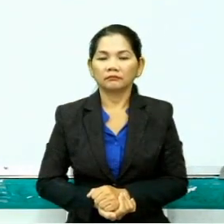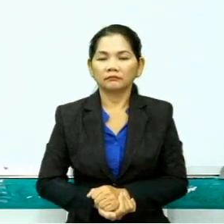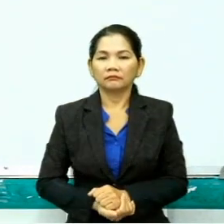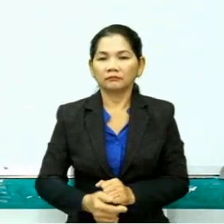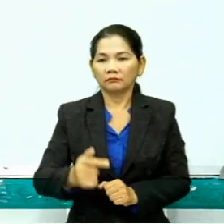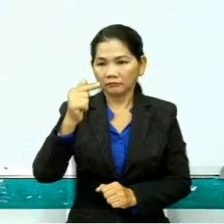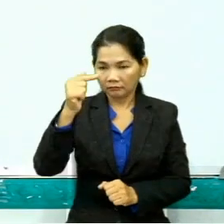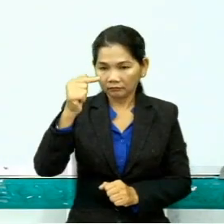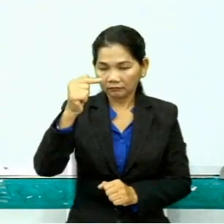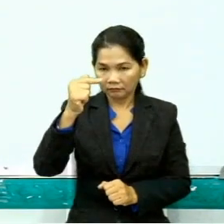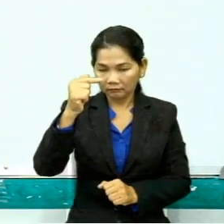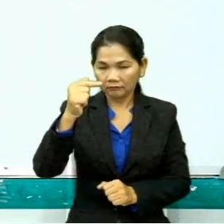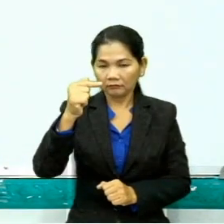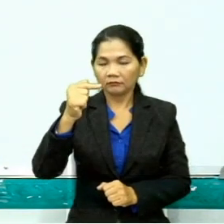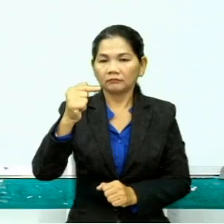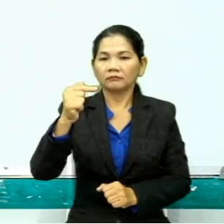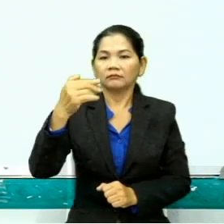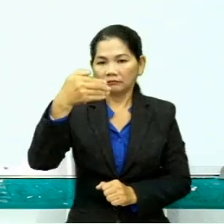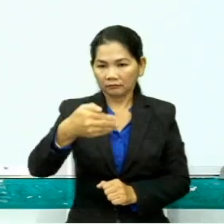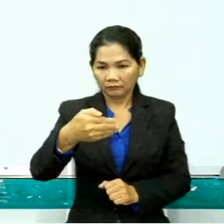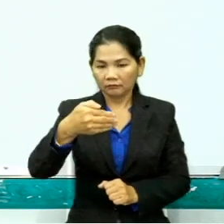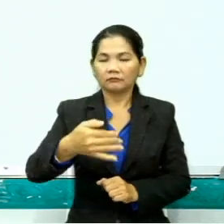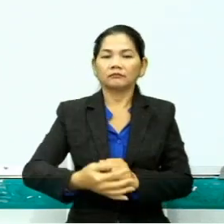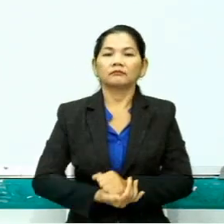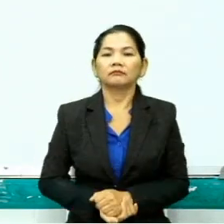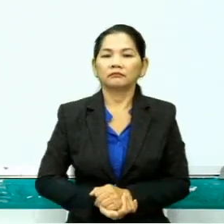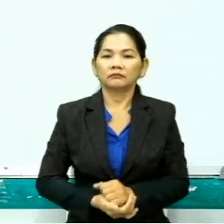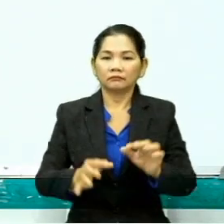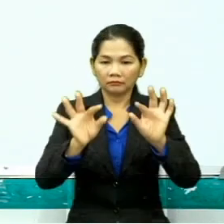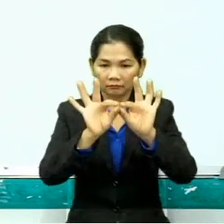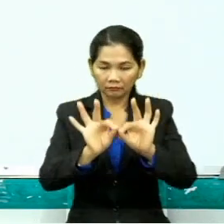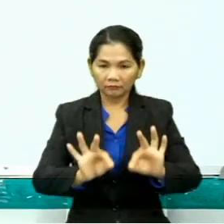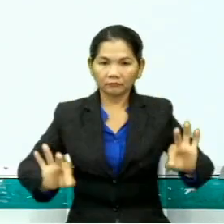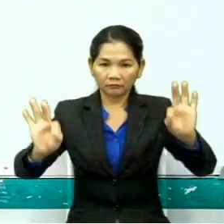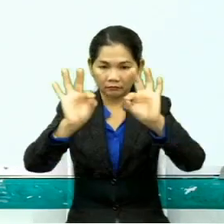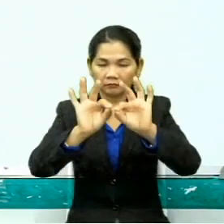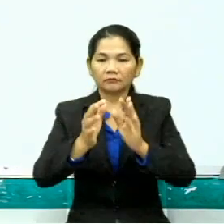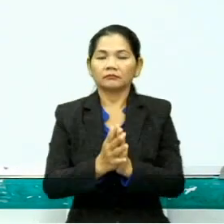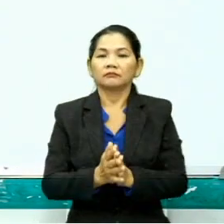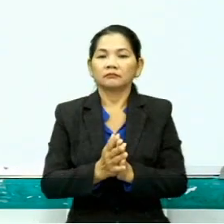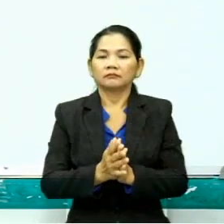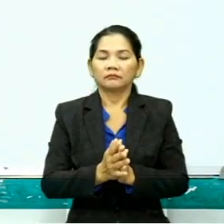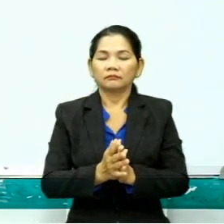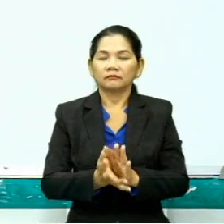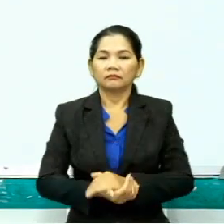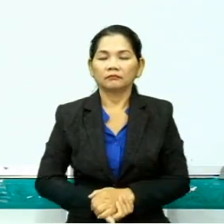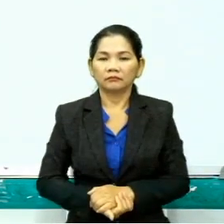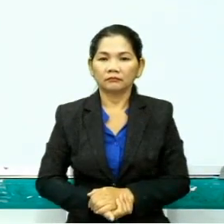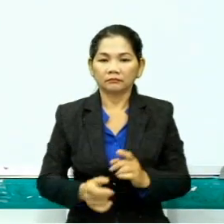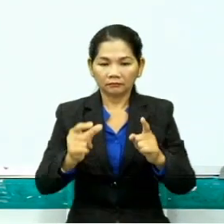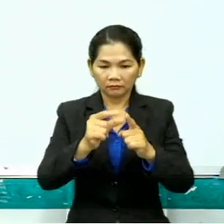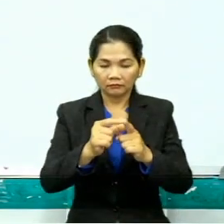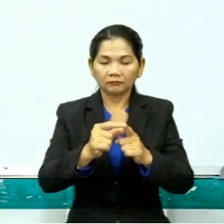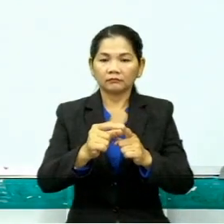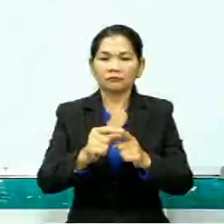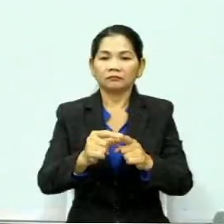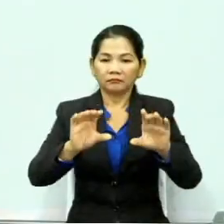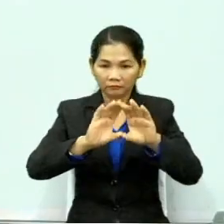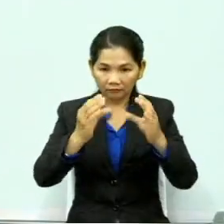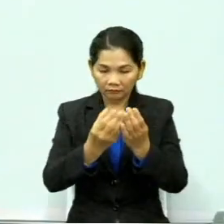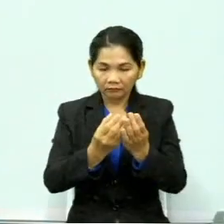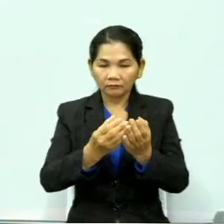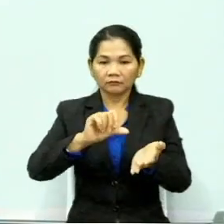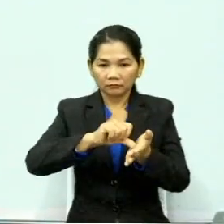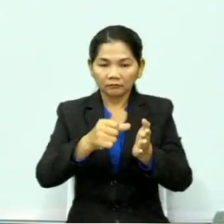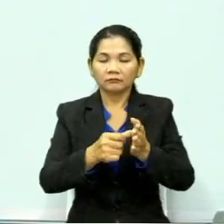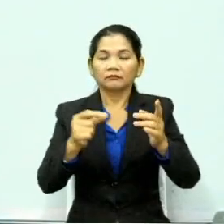đừng ngớ chà chướng sò chà thật nặng phía hay nắng nấy rồi bỏ phía nè